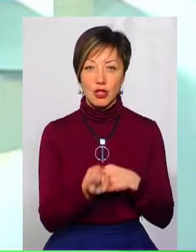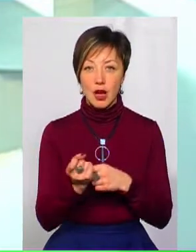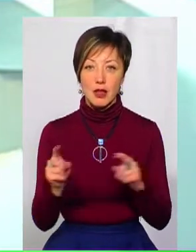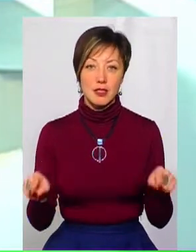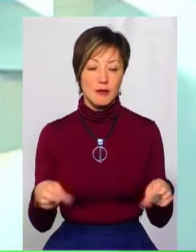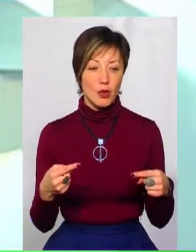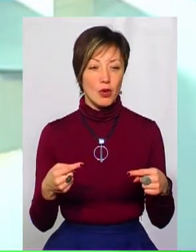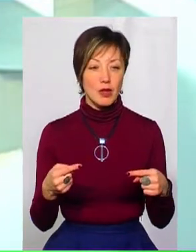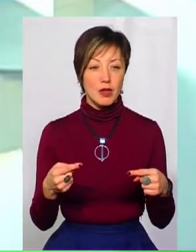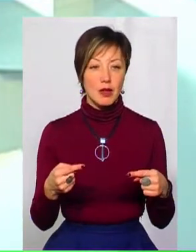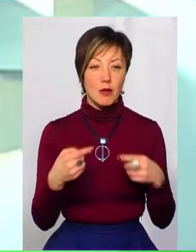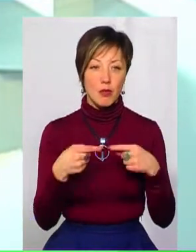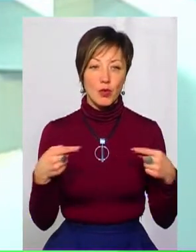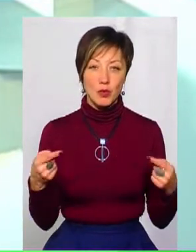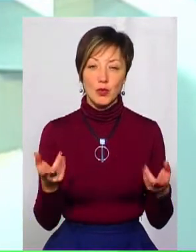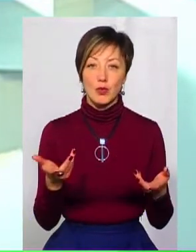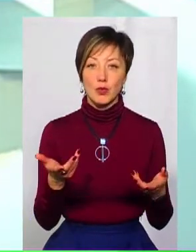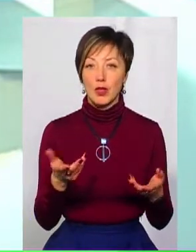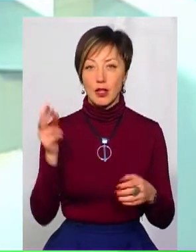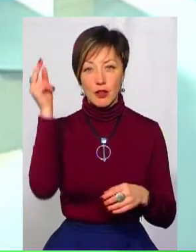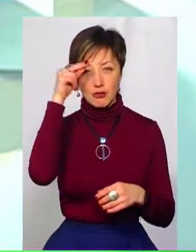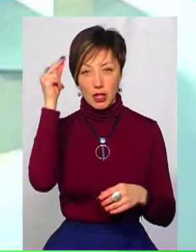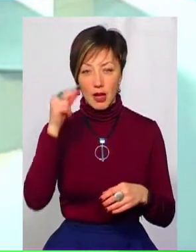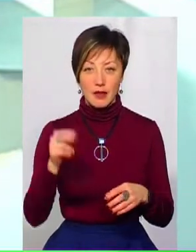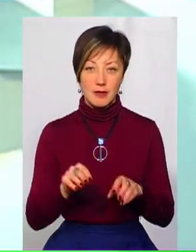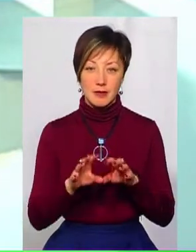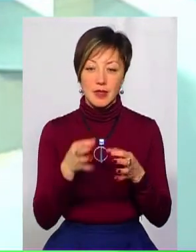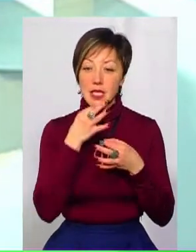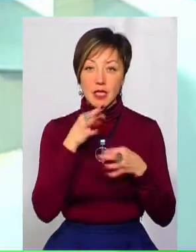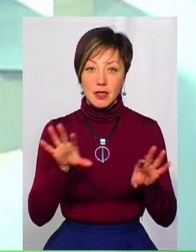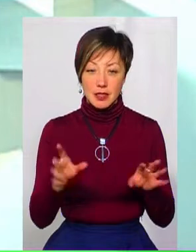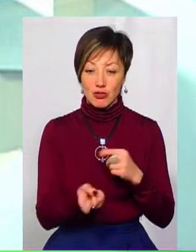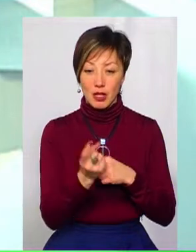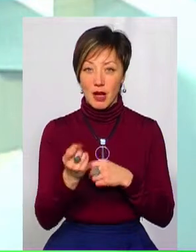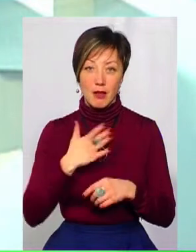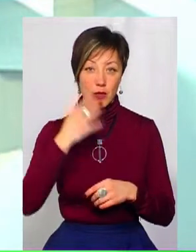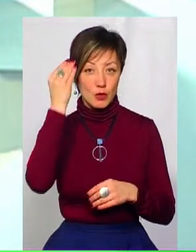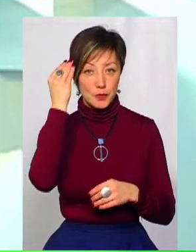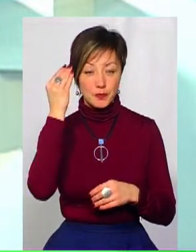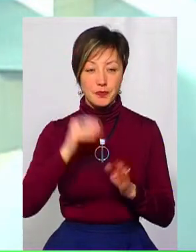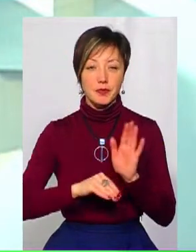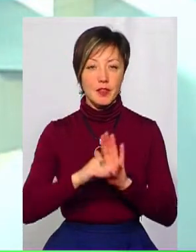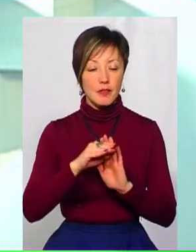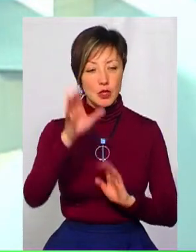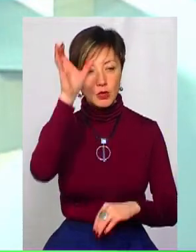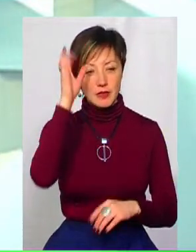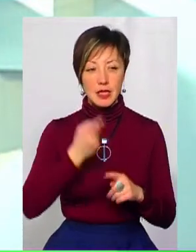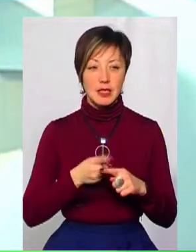створення продукту і навчання взагалі альтернативних джерел. І, як на мене, типу, вища освіта